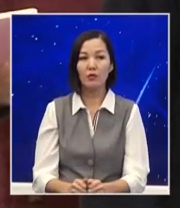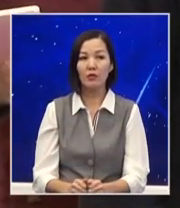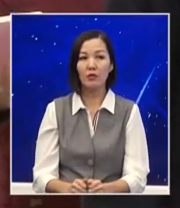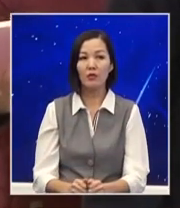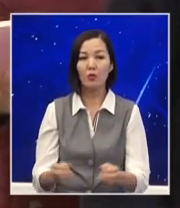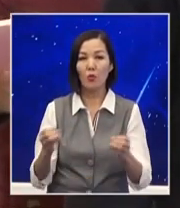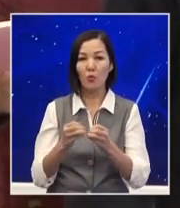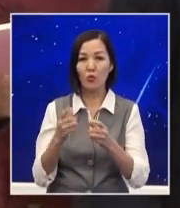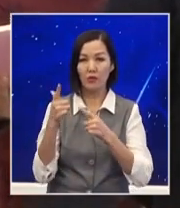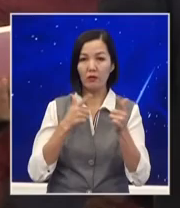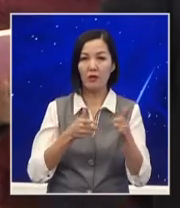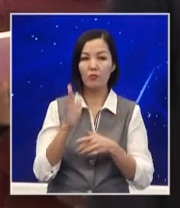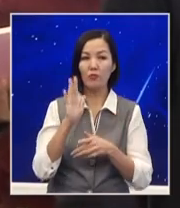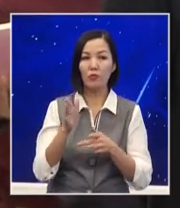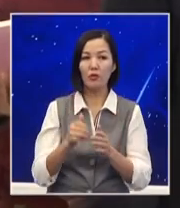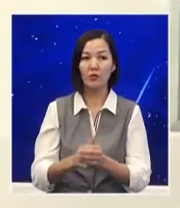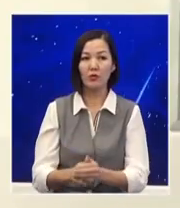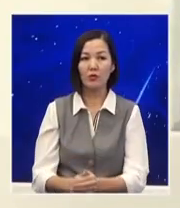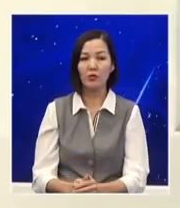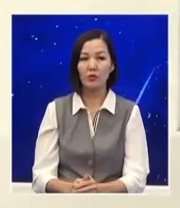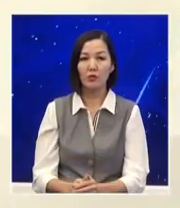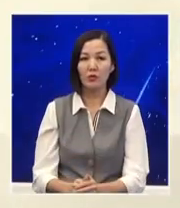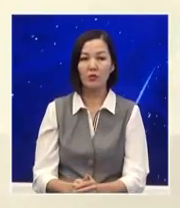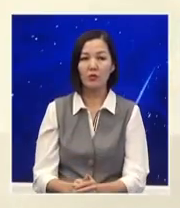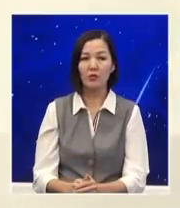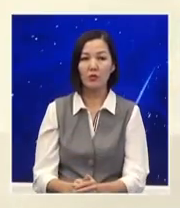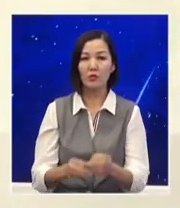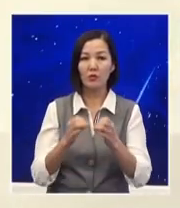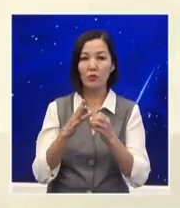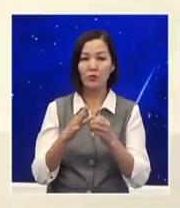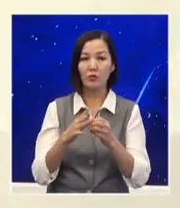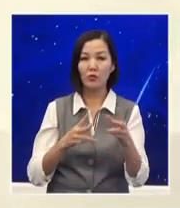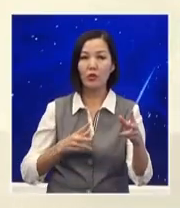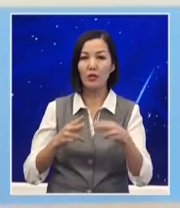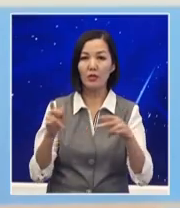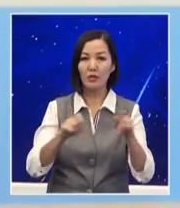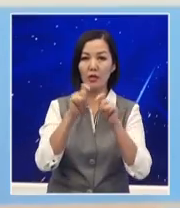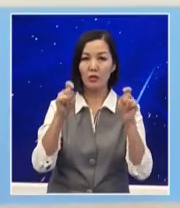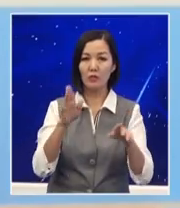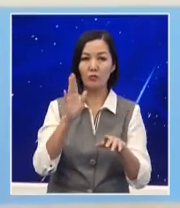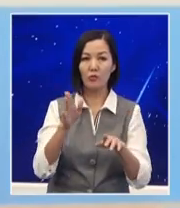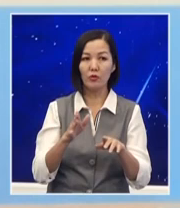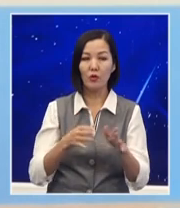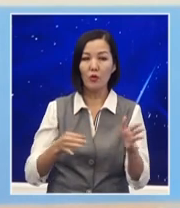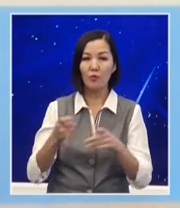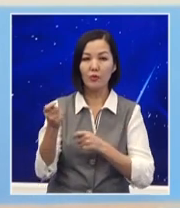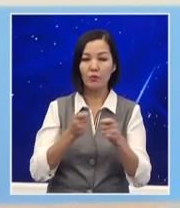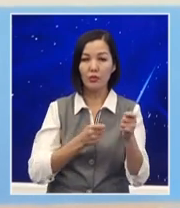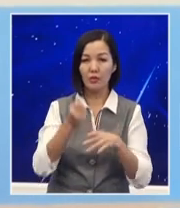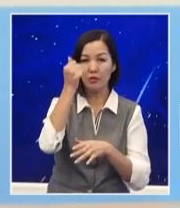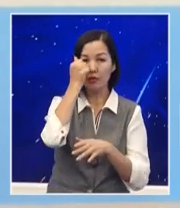Оны уже дайын болады. Оны уже, да, әрине, оны уже. 14-інде лента кешеді ғой. Облыс басшылығының